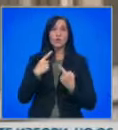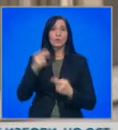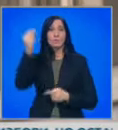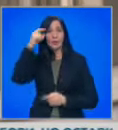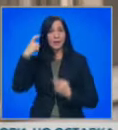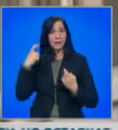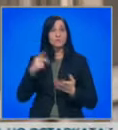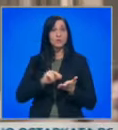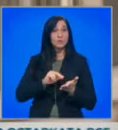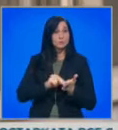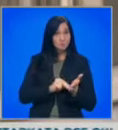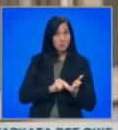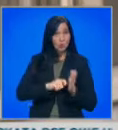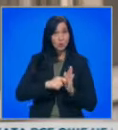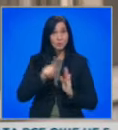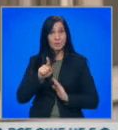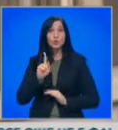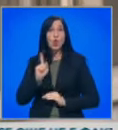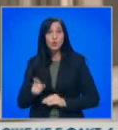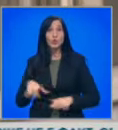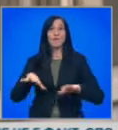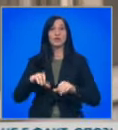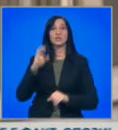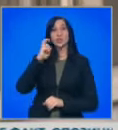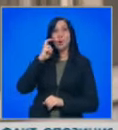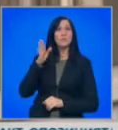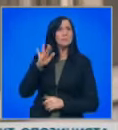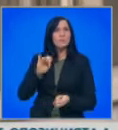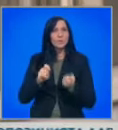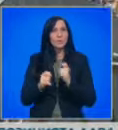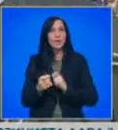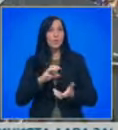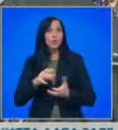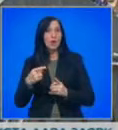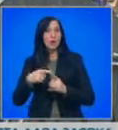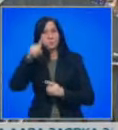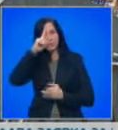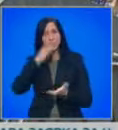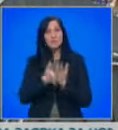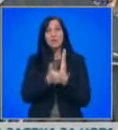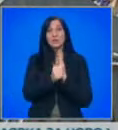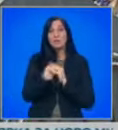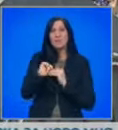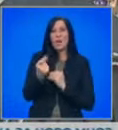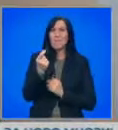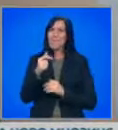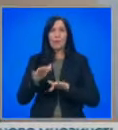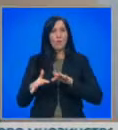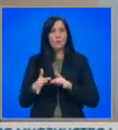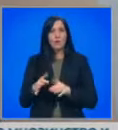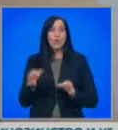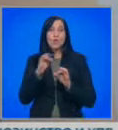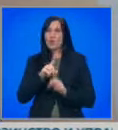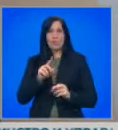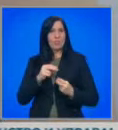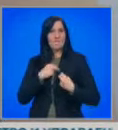в този смисъл ключови въпрос е който и да е на власт в Скопие, дали ще промени политиката към София. Според експерти това е малко вероятно. Никой